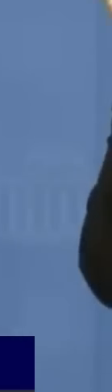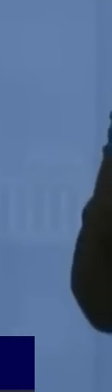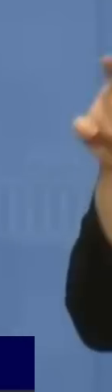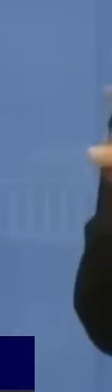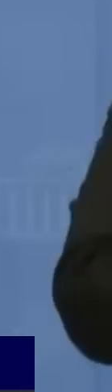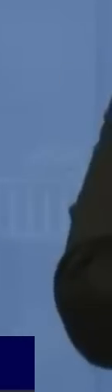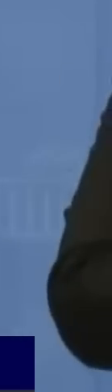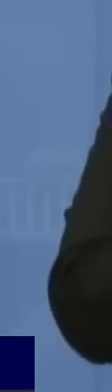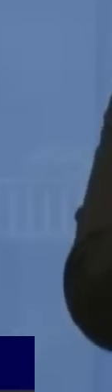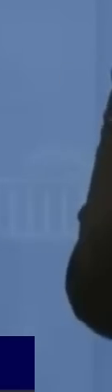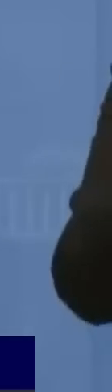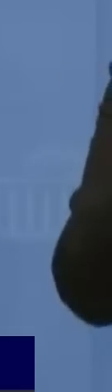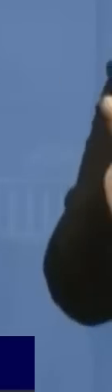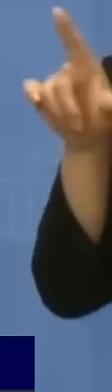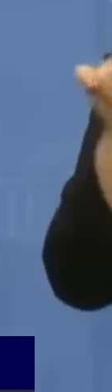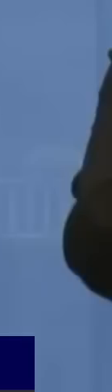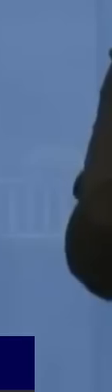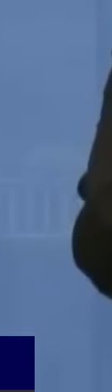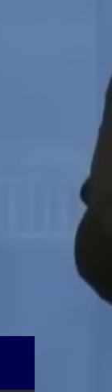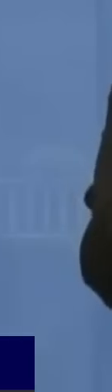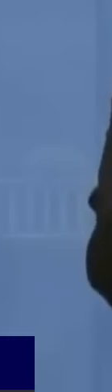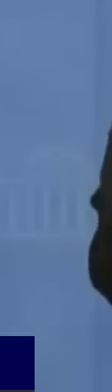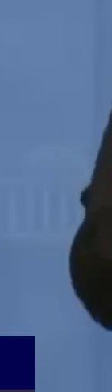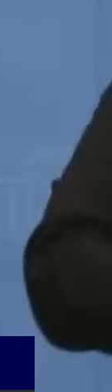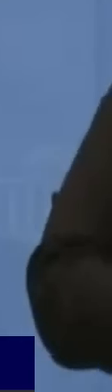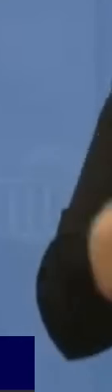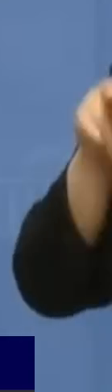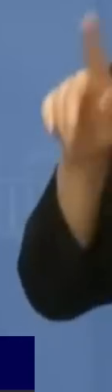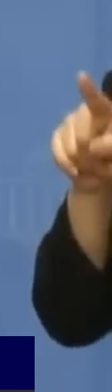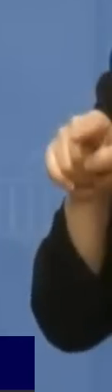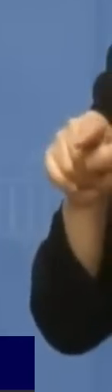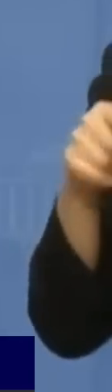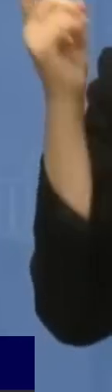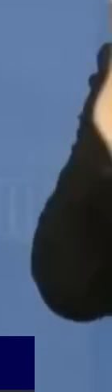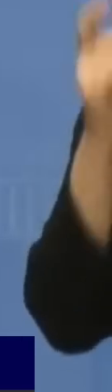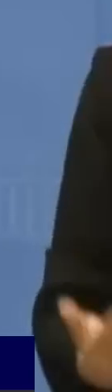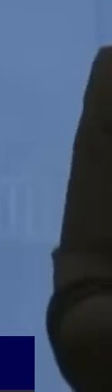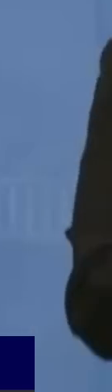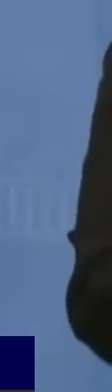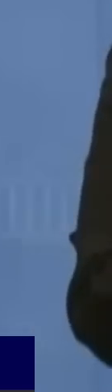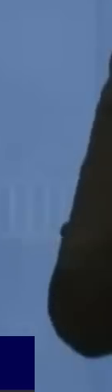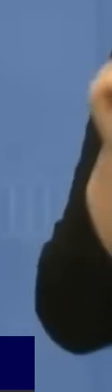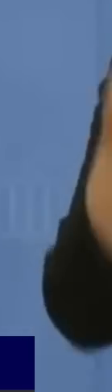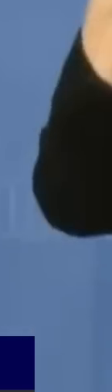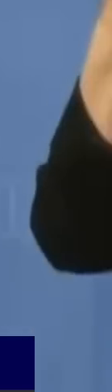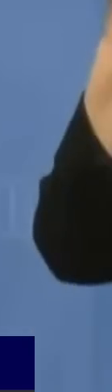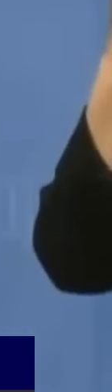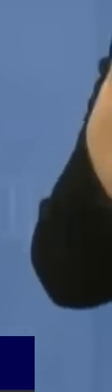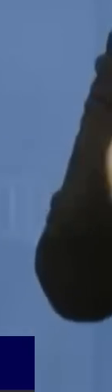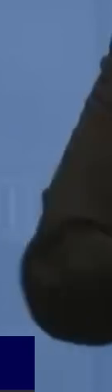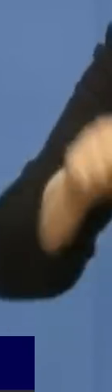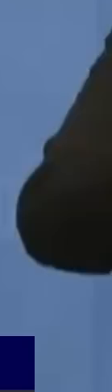믿음이 흔들리지 말자는 인식이 확고하게 일치했다며 전화위복의 계기를 삼자는데 의기투합한